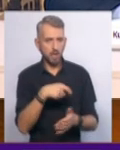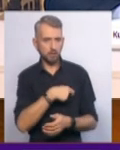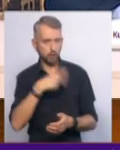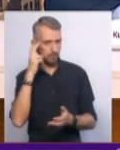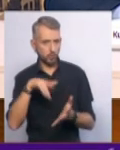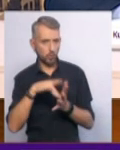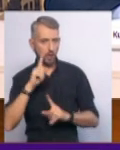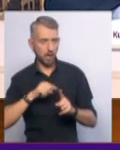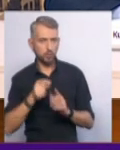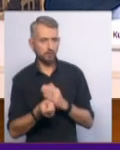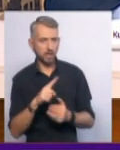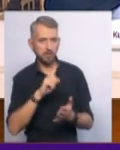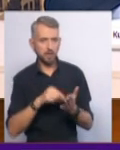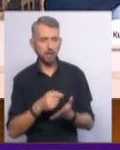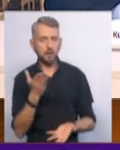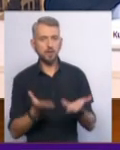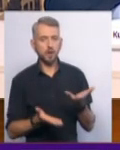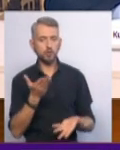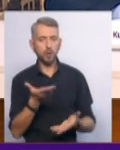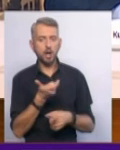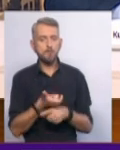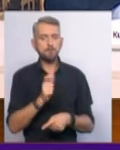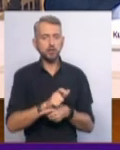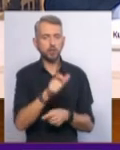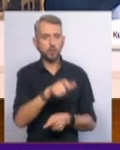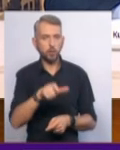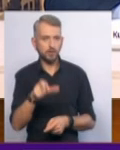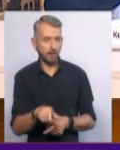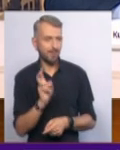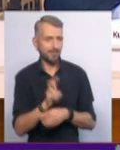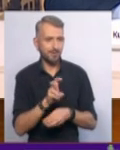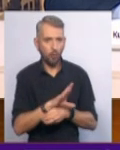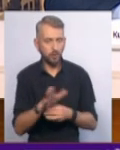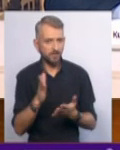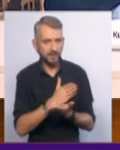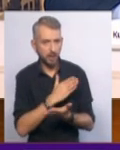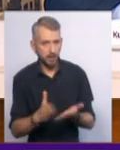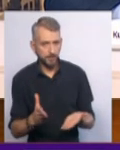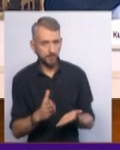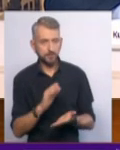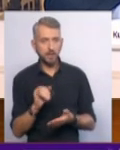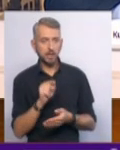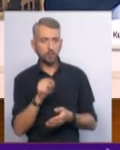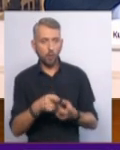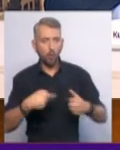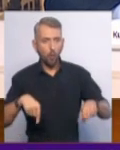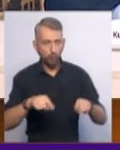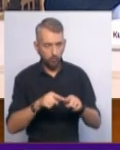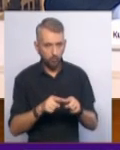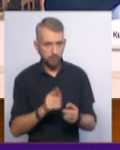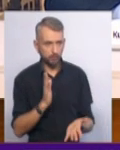І тут виникає питання, якщо більшість людей не ходить взагалі із цього округу